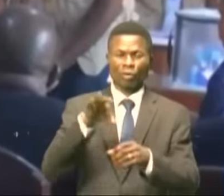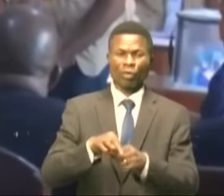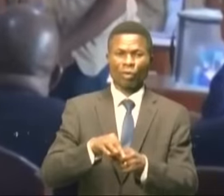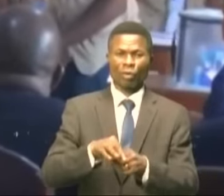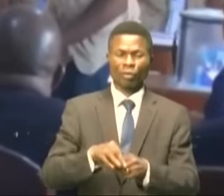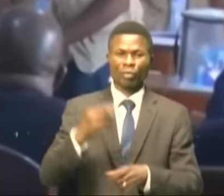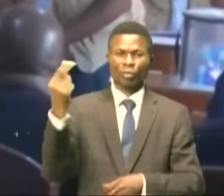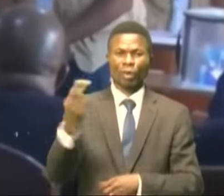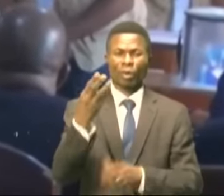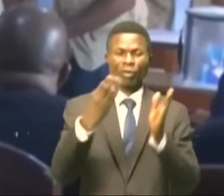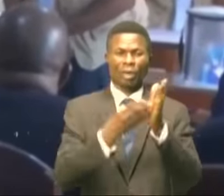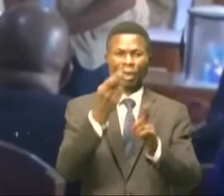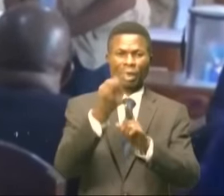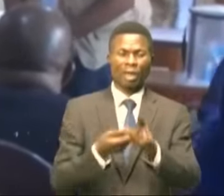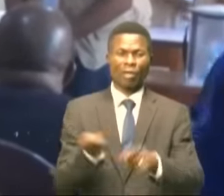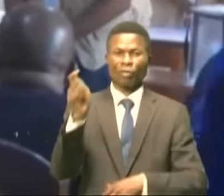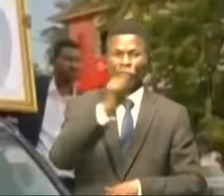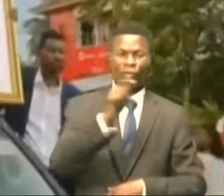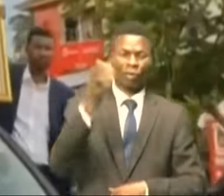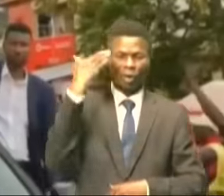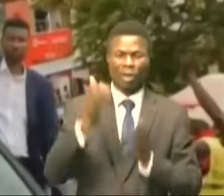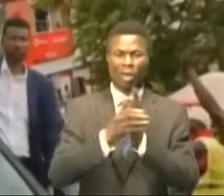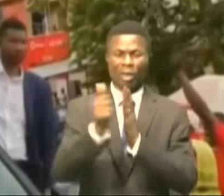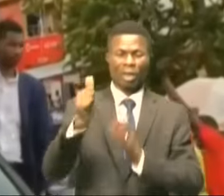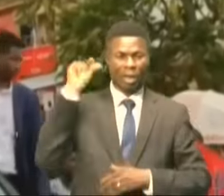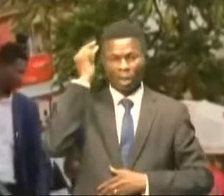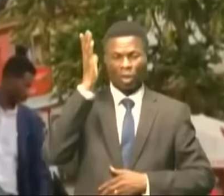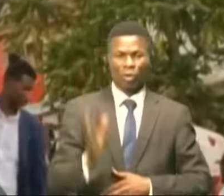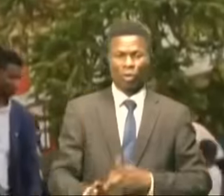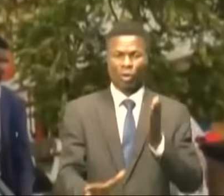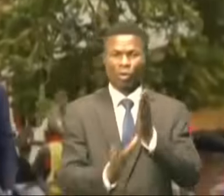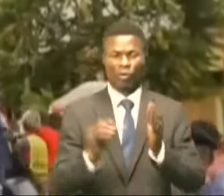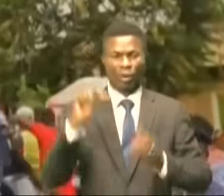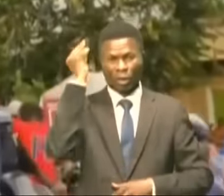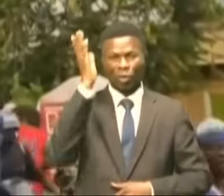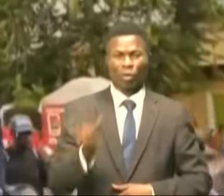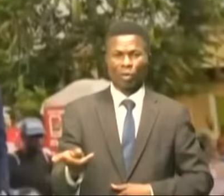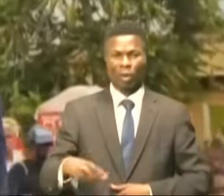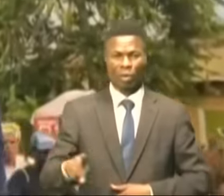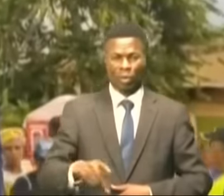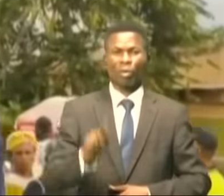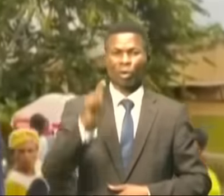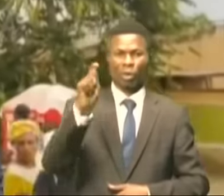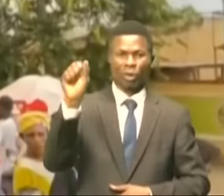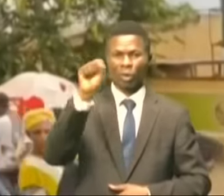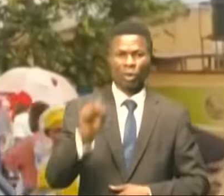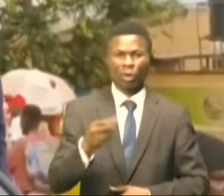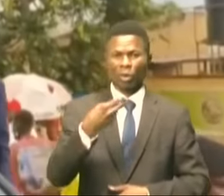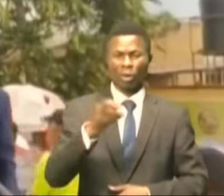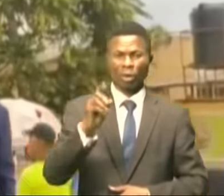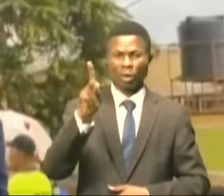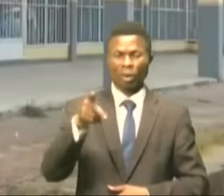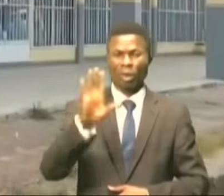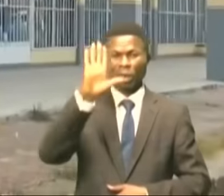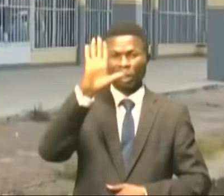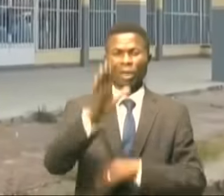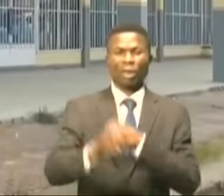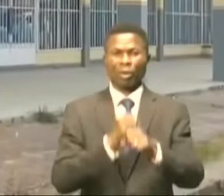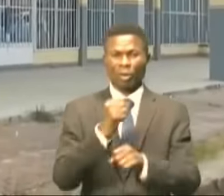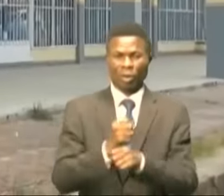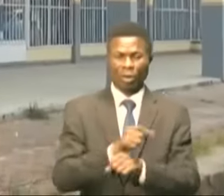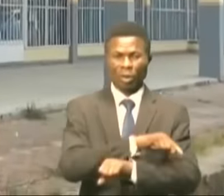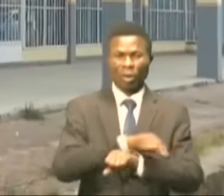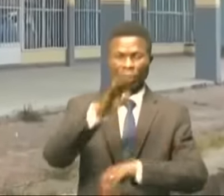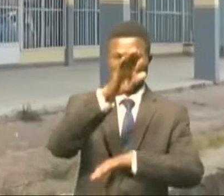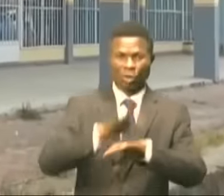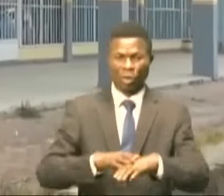du 29 avril dernier en qualité de gouverneur et vice-gouverneur de province de la Tchopo pour un mandat de 5 ans par la cour